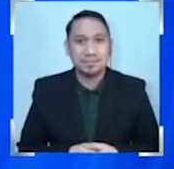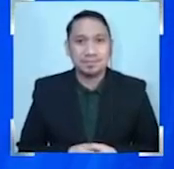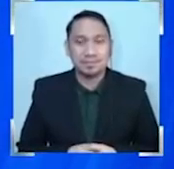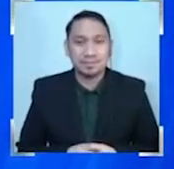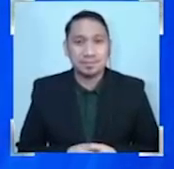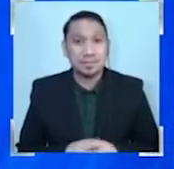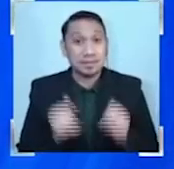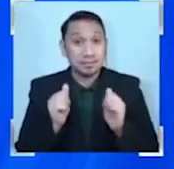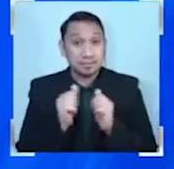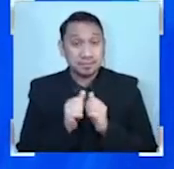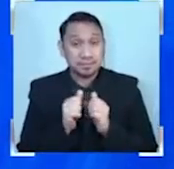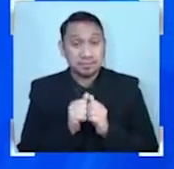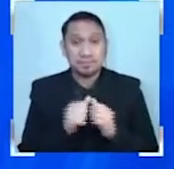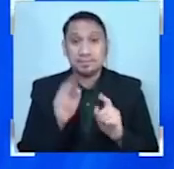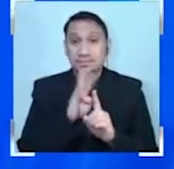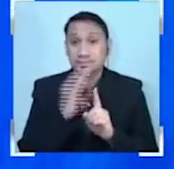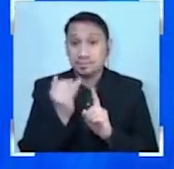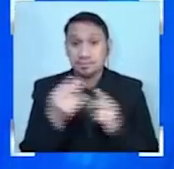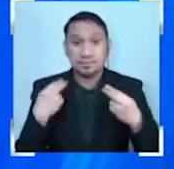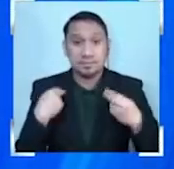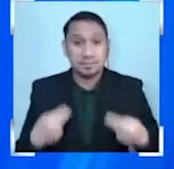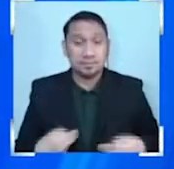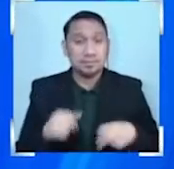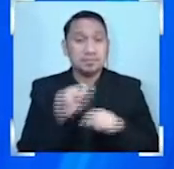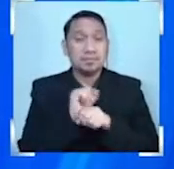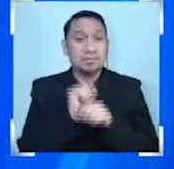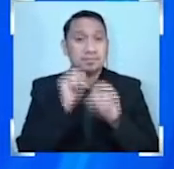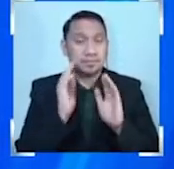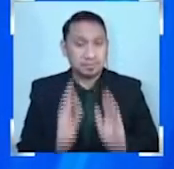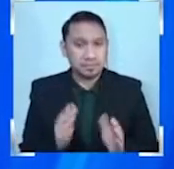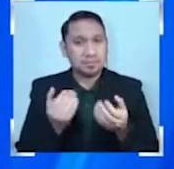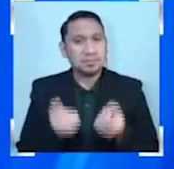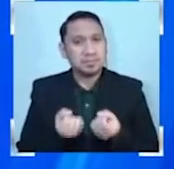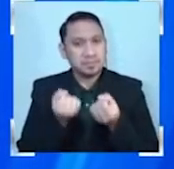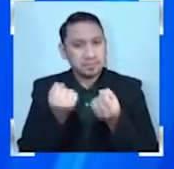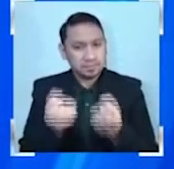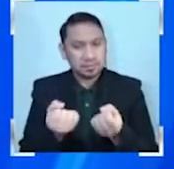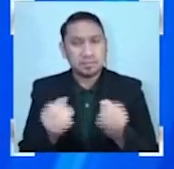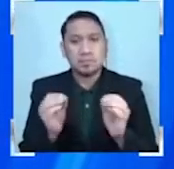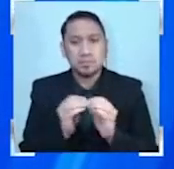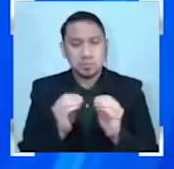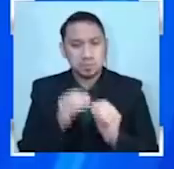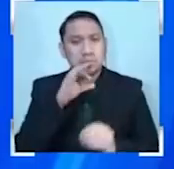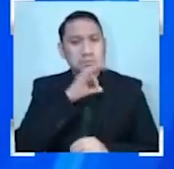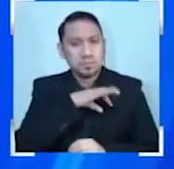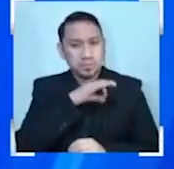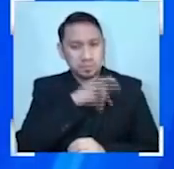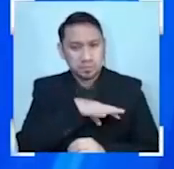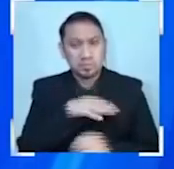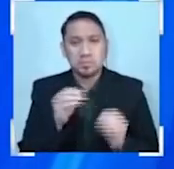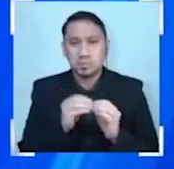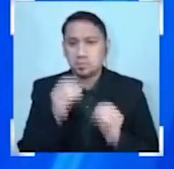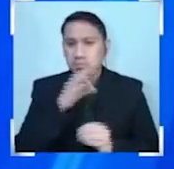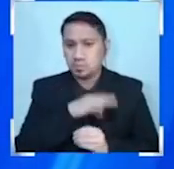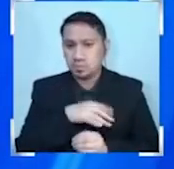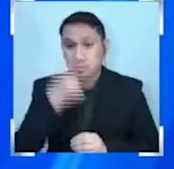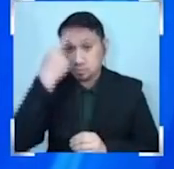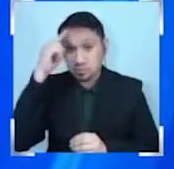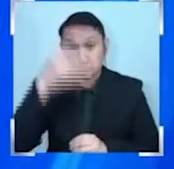Kasama na rin ang mga barangay health workers sa ipinapanukalang pagpapalawig ng benepisyo para sa mga frontliner ngayong COVID